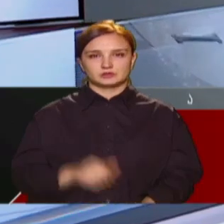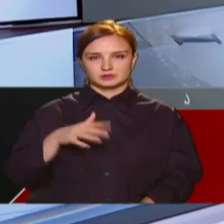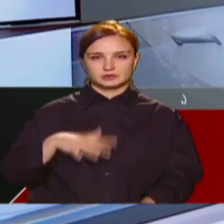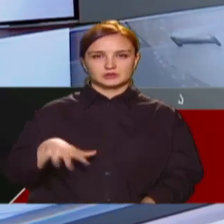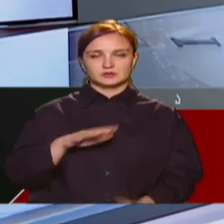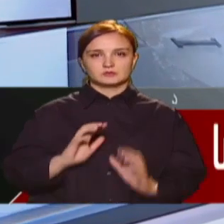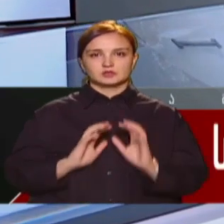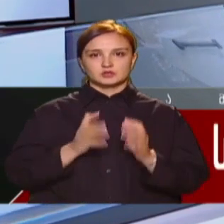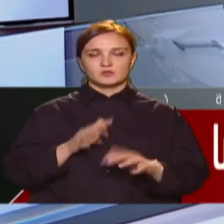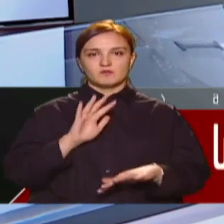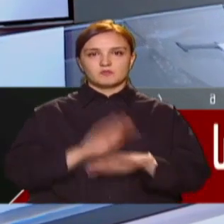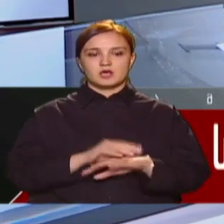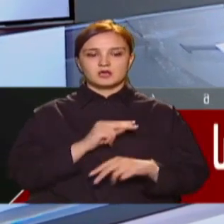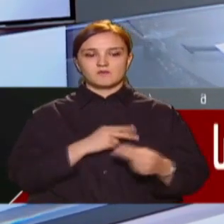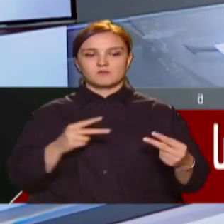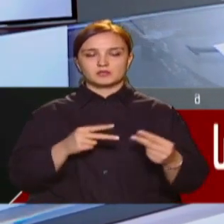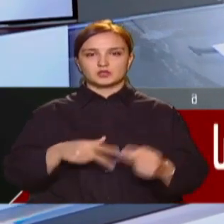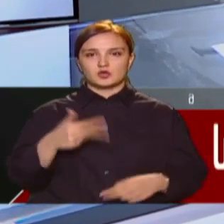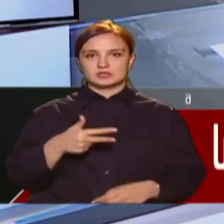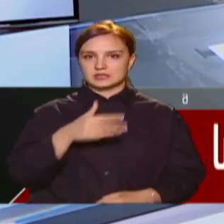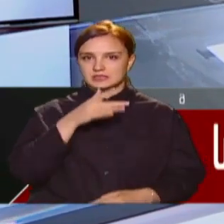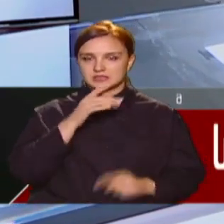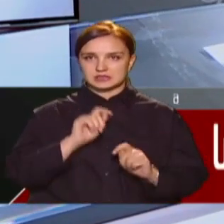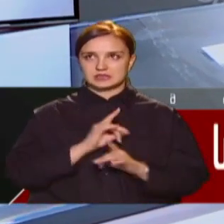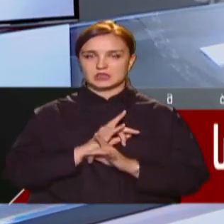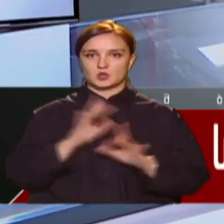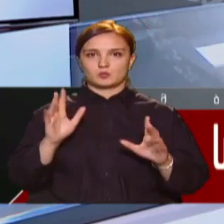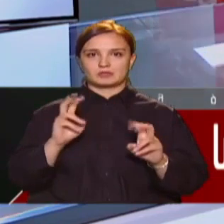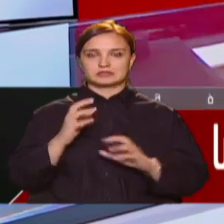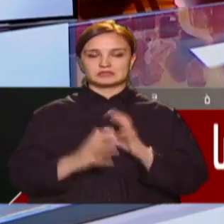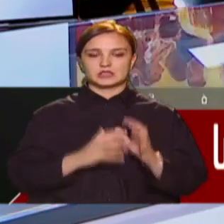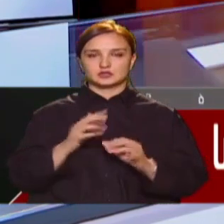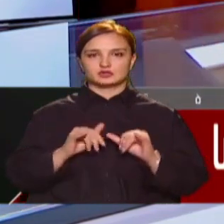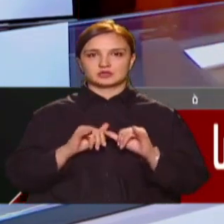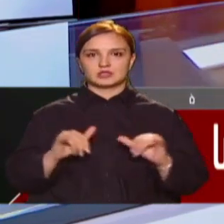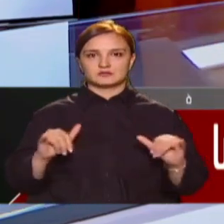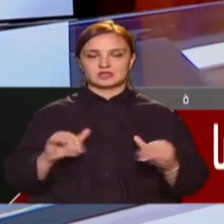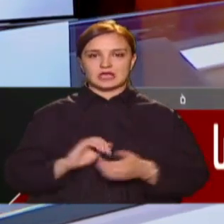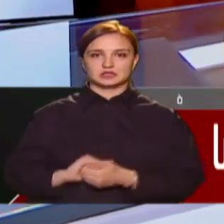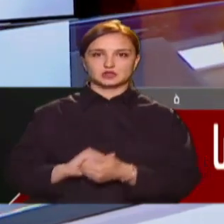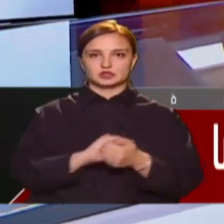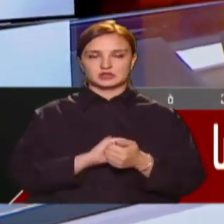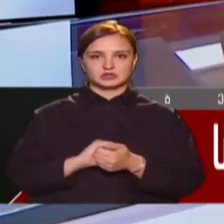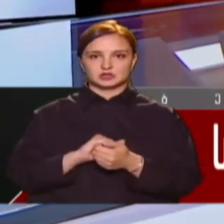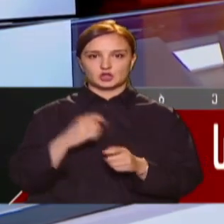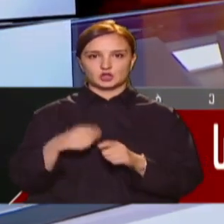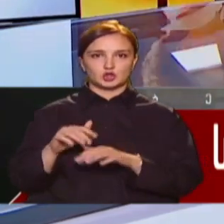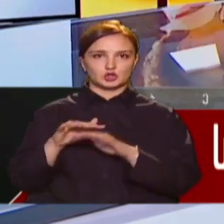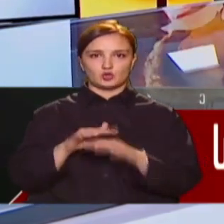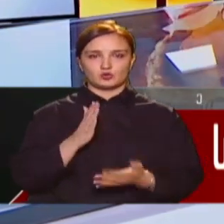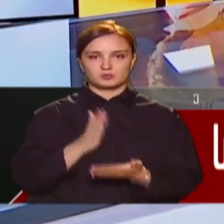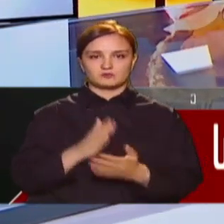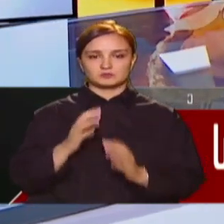საქართველოს მსოფლიო ბანკთან პარტნიორობის 30 წლის იუბილეზე საერთაშორისო განვითარების ასოციაციის დონორი ხდება. მსოფლიო